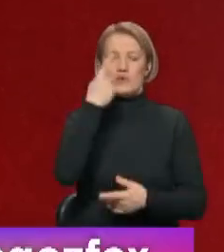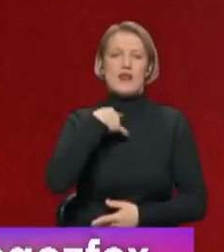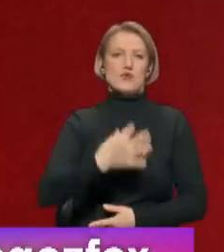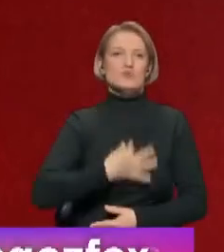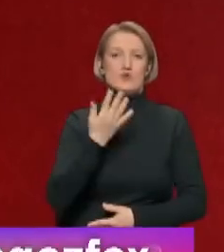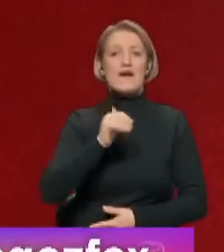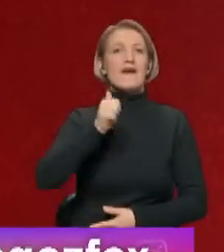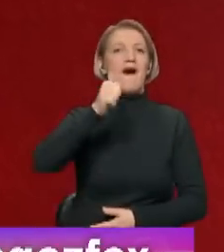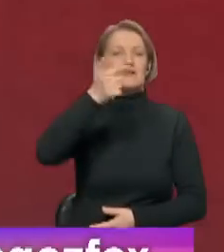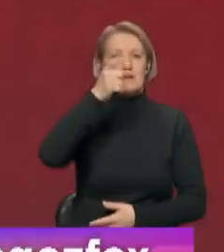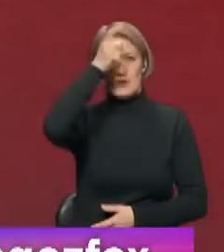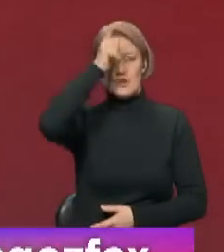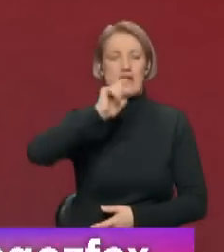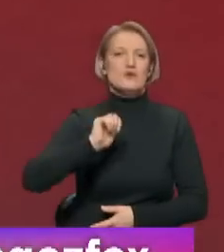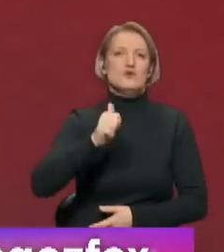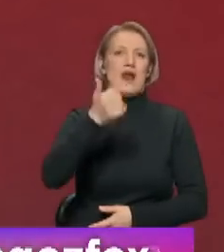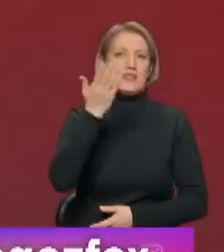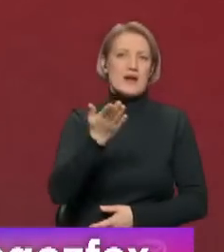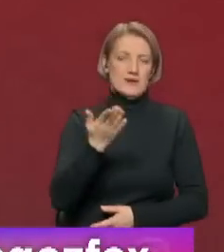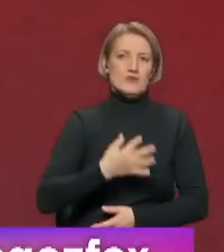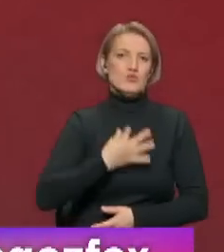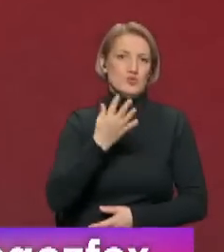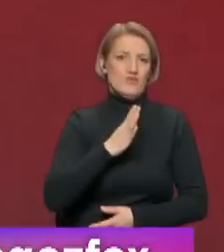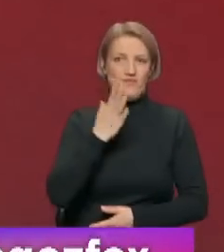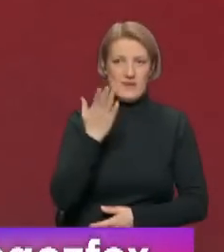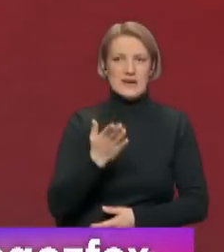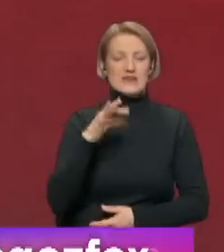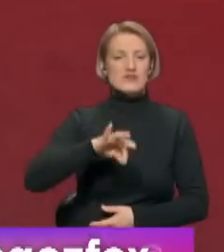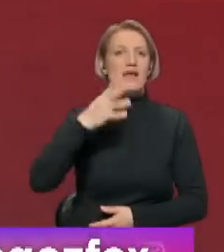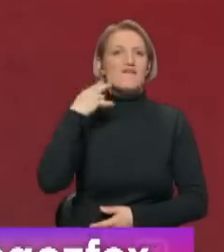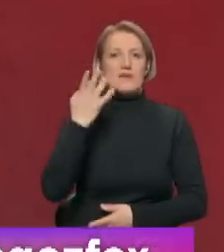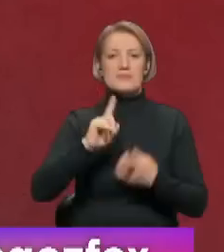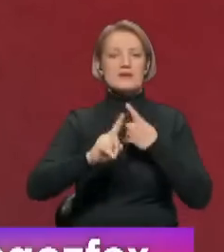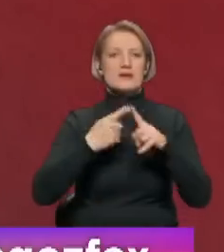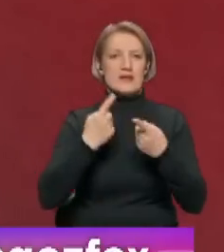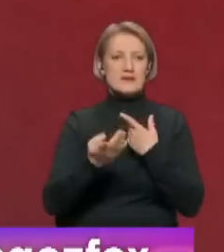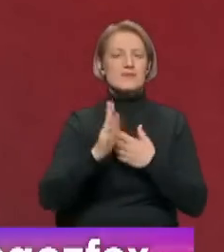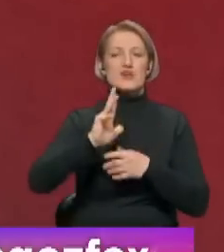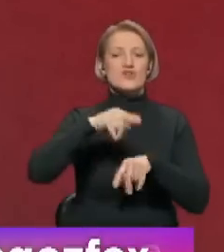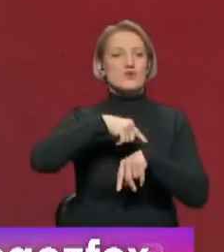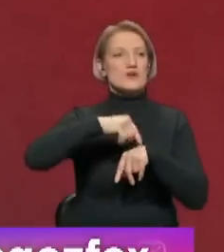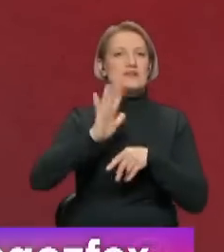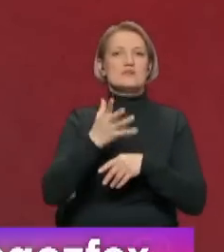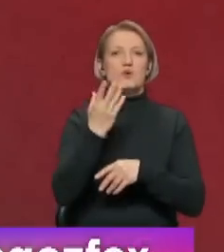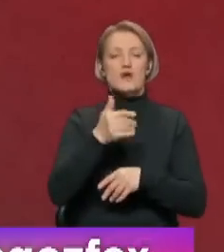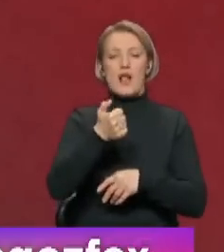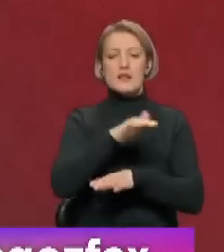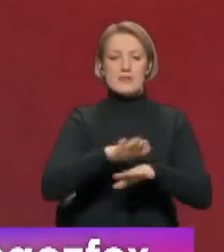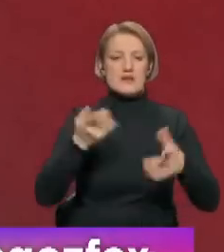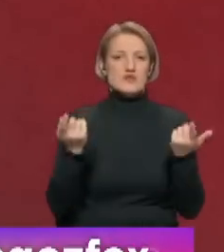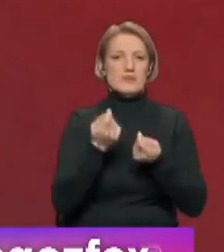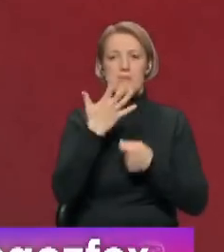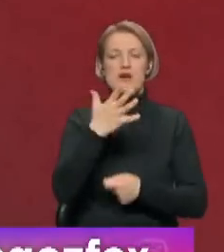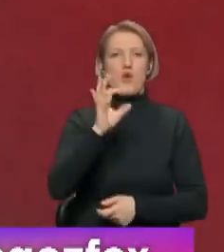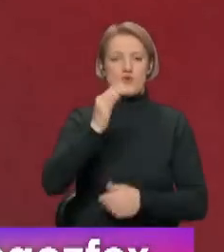bu ülkenin yarınları vurgusu Gültekin Uysal'dan Şimdi Efendim siyaset geçiş süreci nasıl olacak altılması'nın çalışması